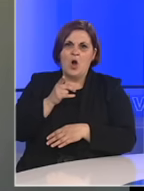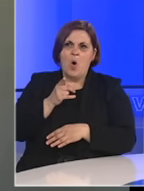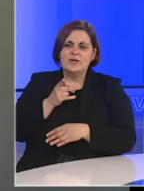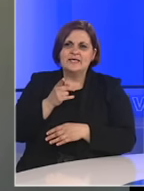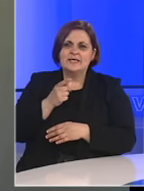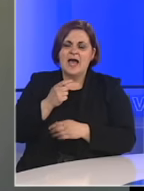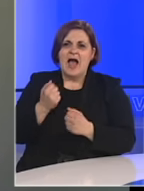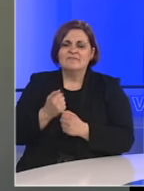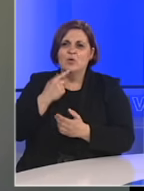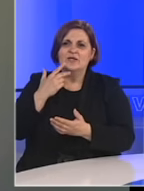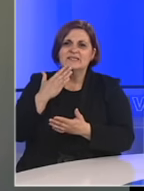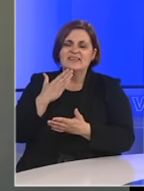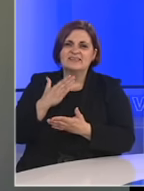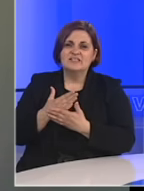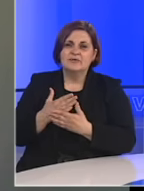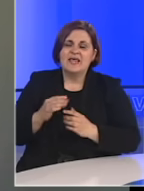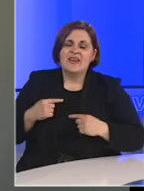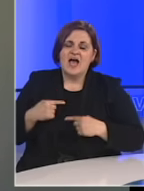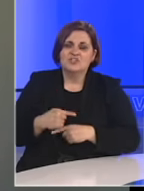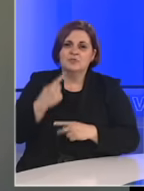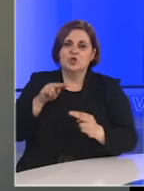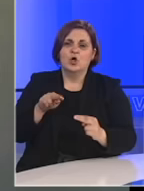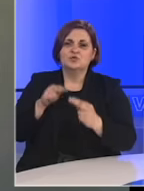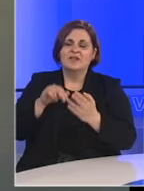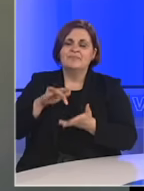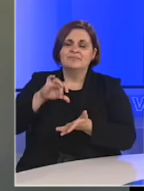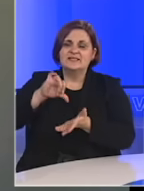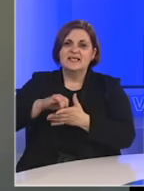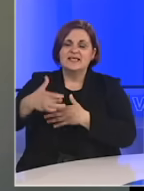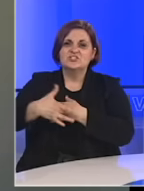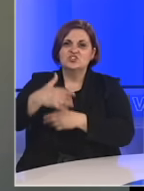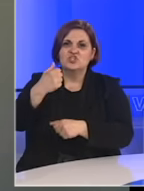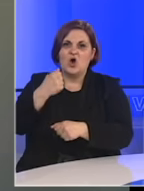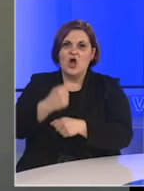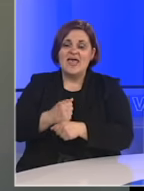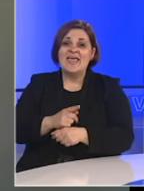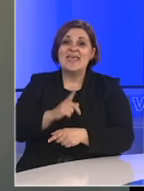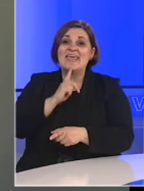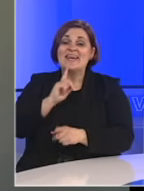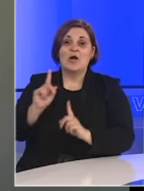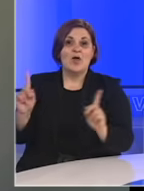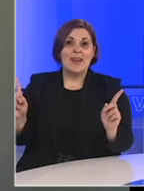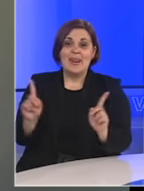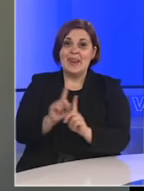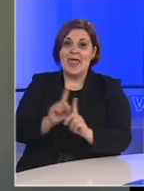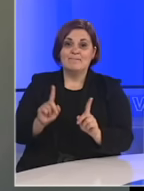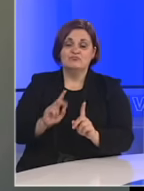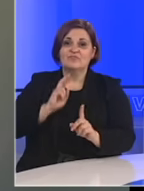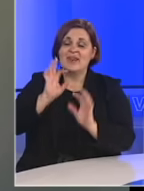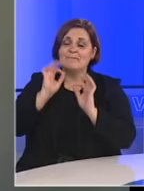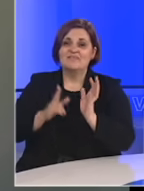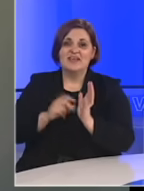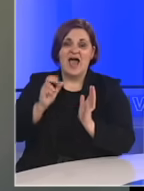radnji koje se dešavaju, nažalost, sa kojima se suočava Centar za socijalni rad i na koje ne može da reagira na